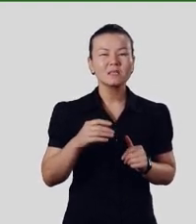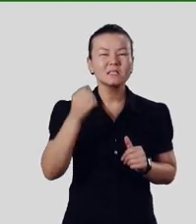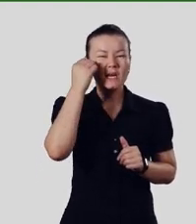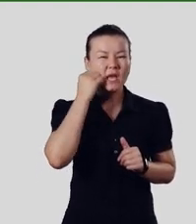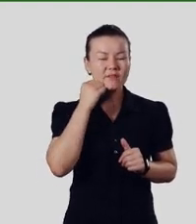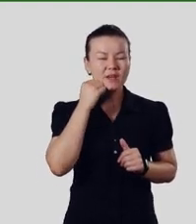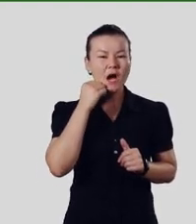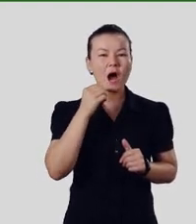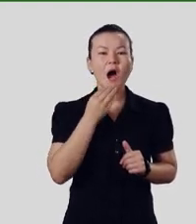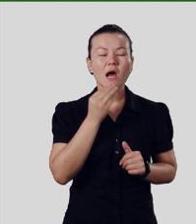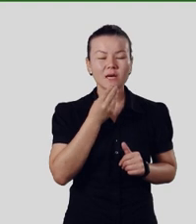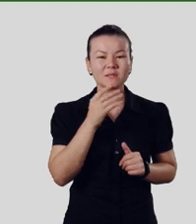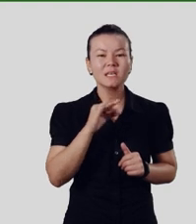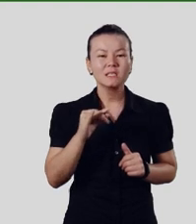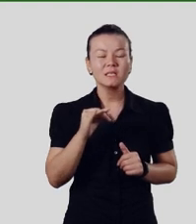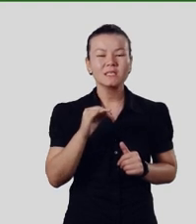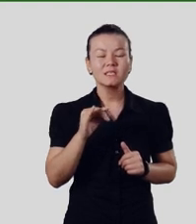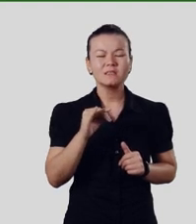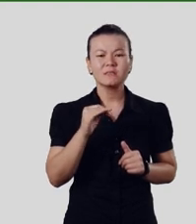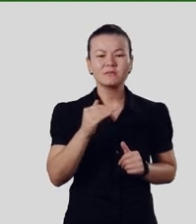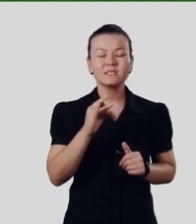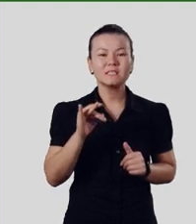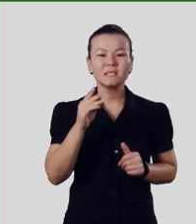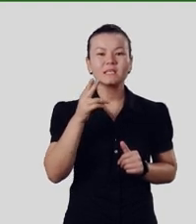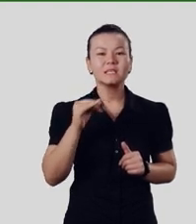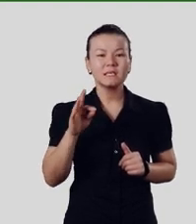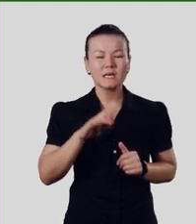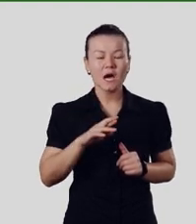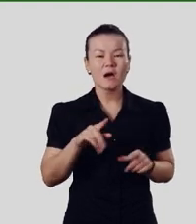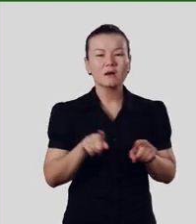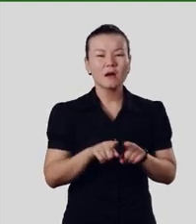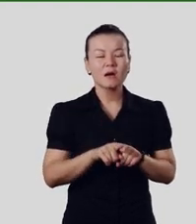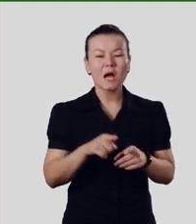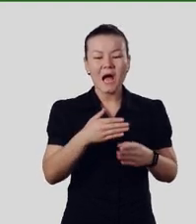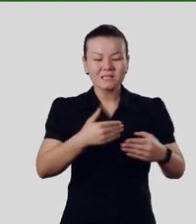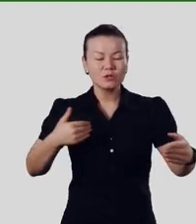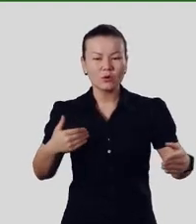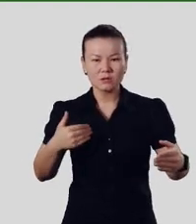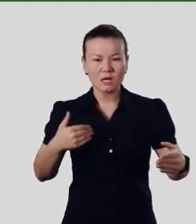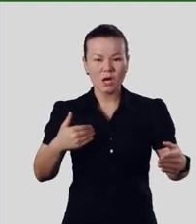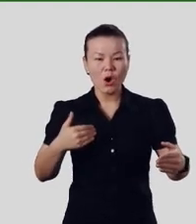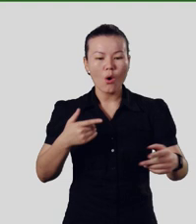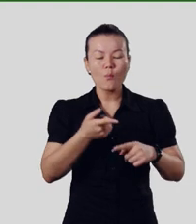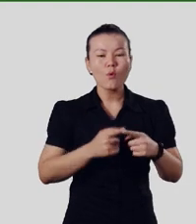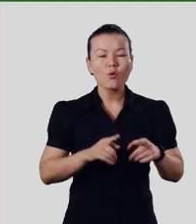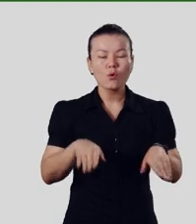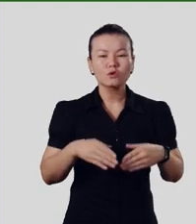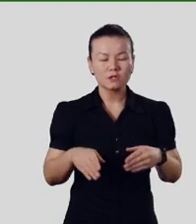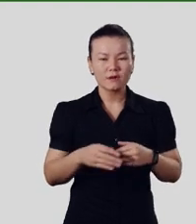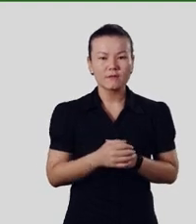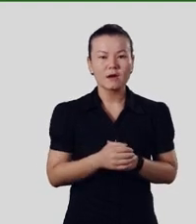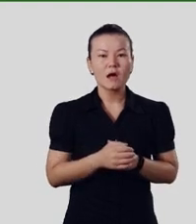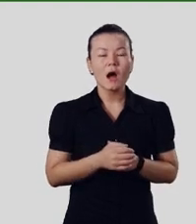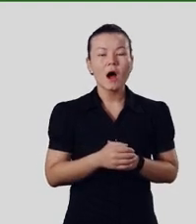древнеарабского «ифрикия», что переводится как «отделенная от Аравийского полуострова». По